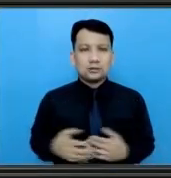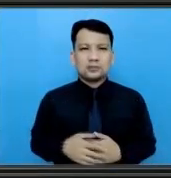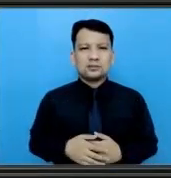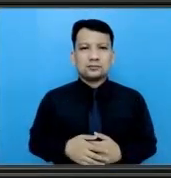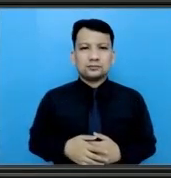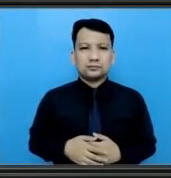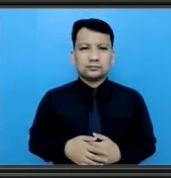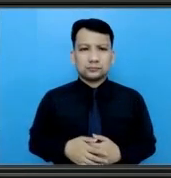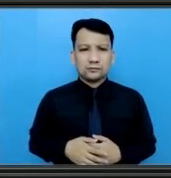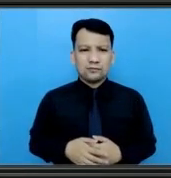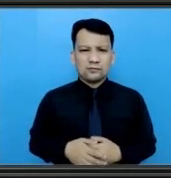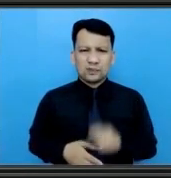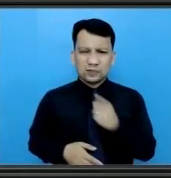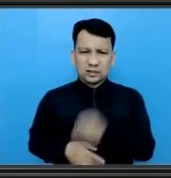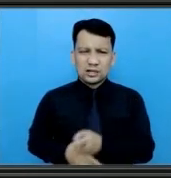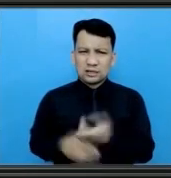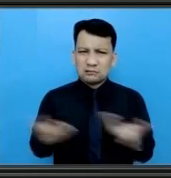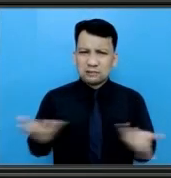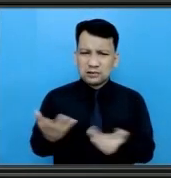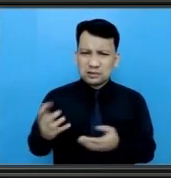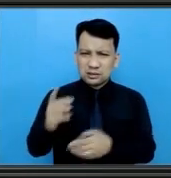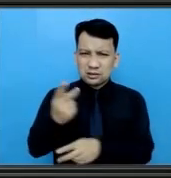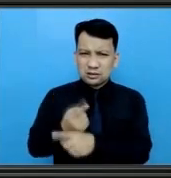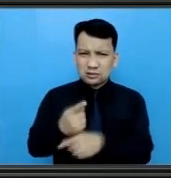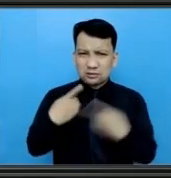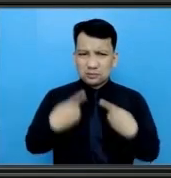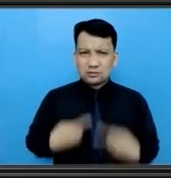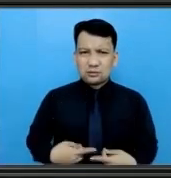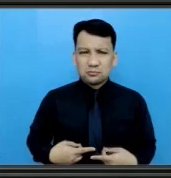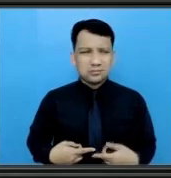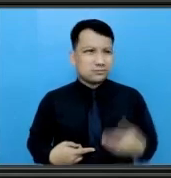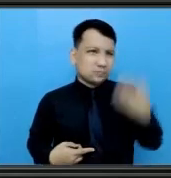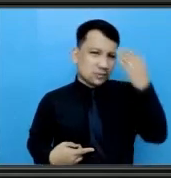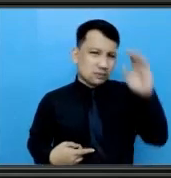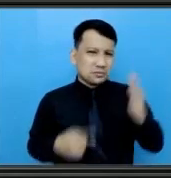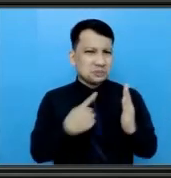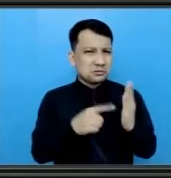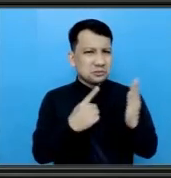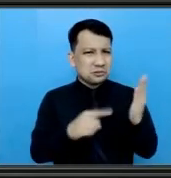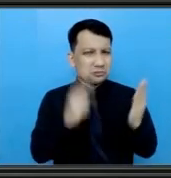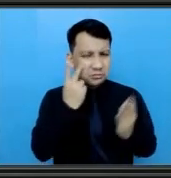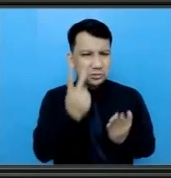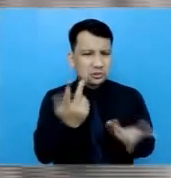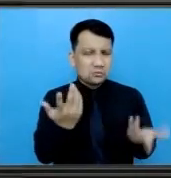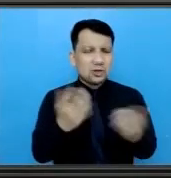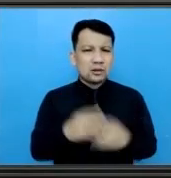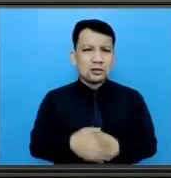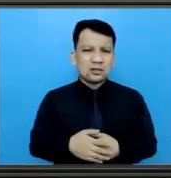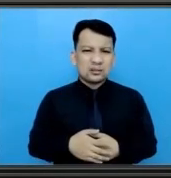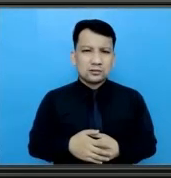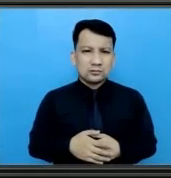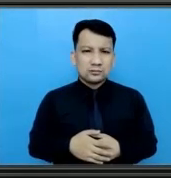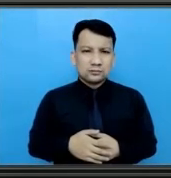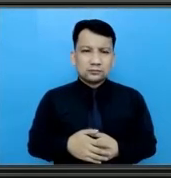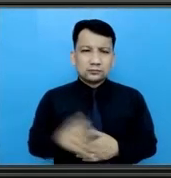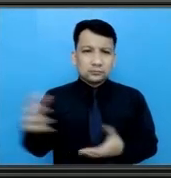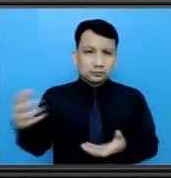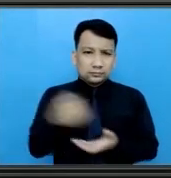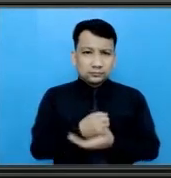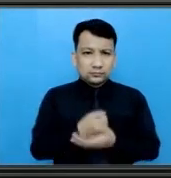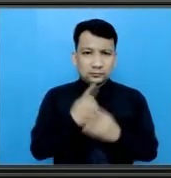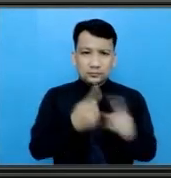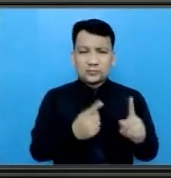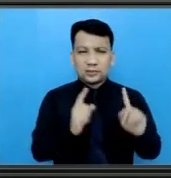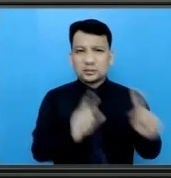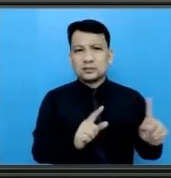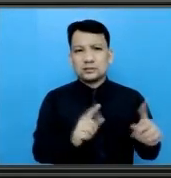Colonel, nasaan na po yung damit? Nasaan na yung damit ng anak ko? I-check ko po. Gusto ko po lahat ng nag-read